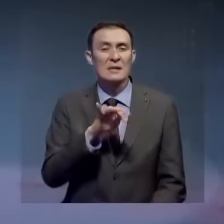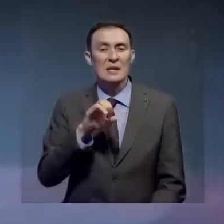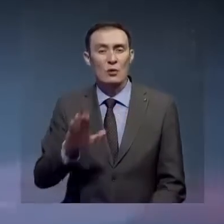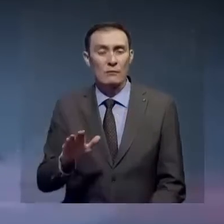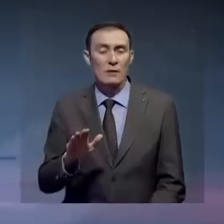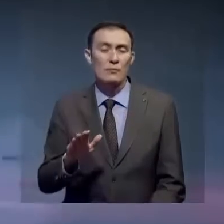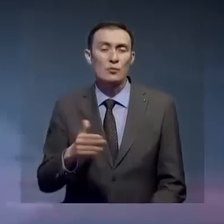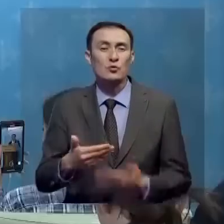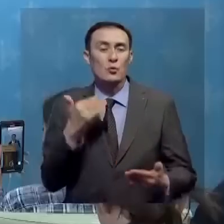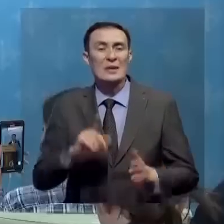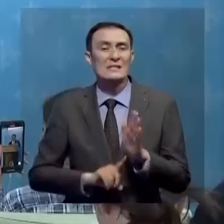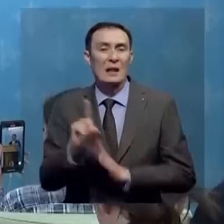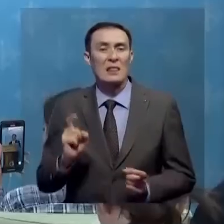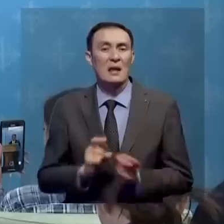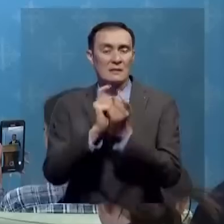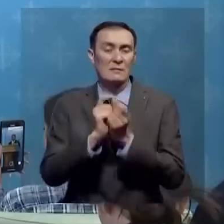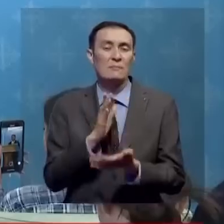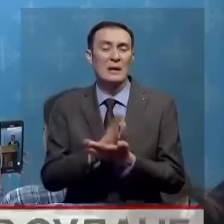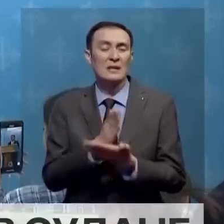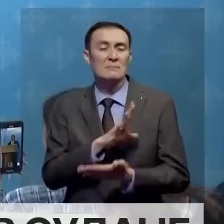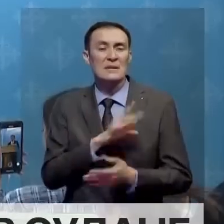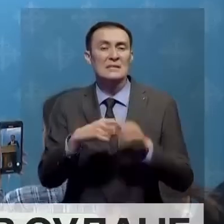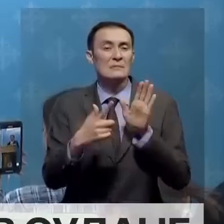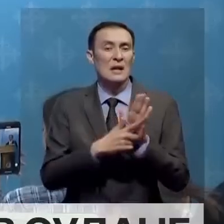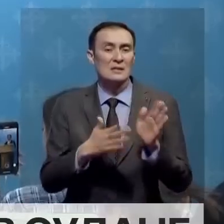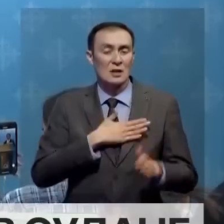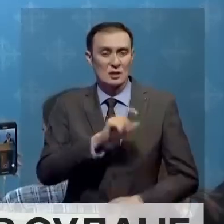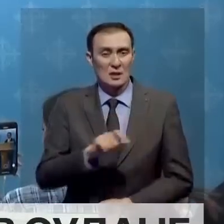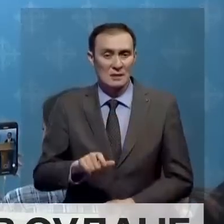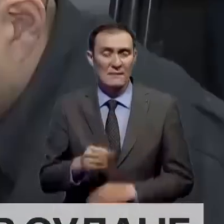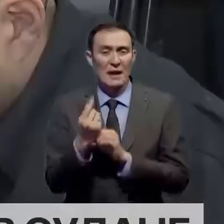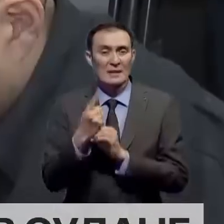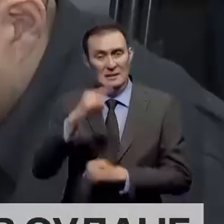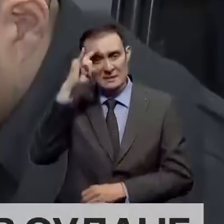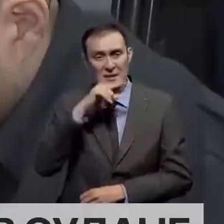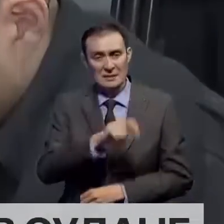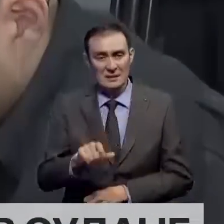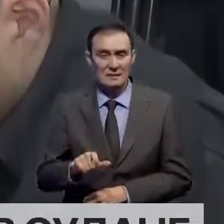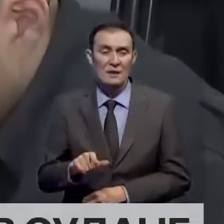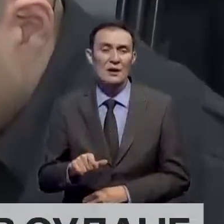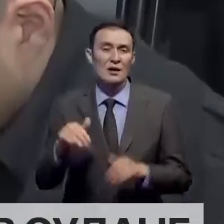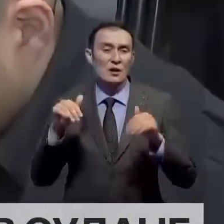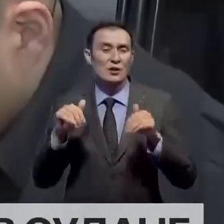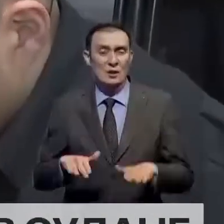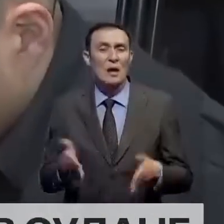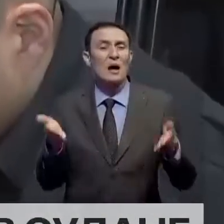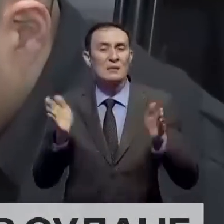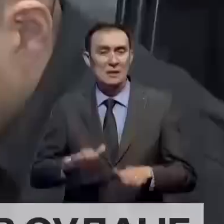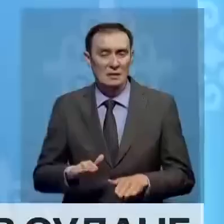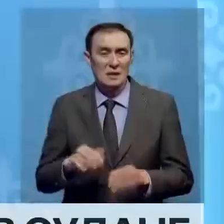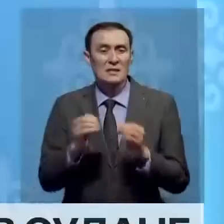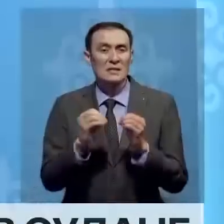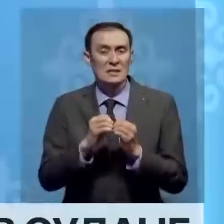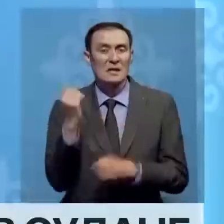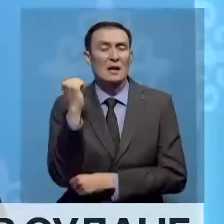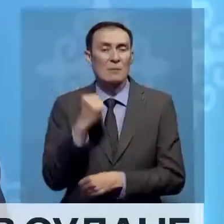Смадияров. До эскалации конфликта там находились 17 наших соотечественников. 11 казахстанцев решили не покидать Судан. 10